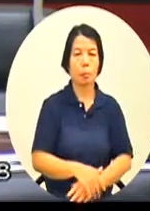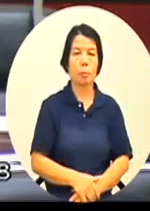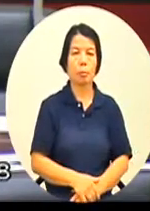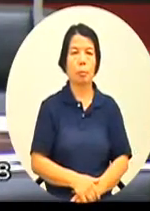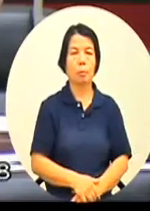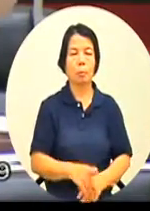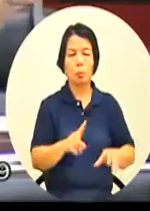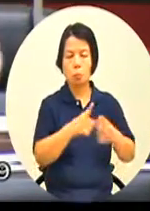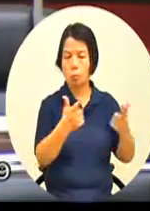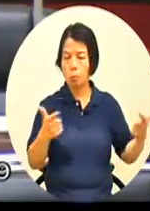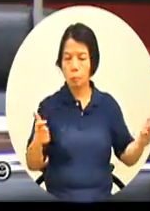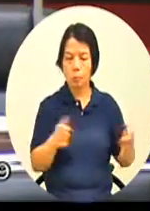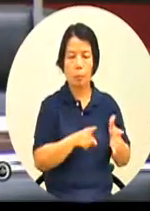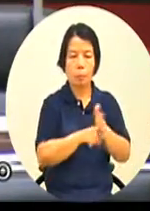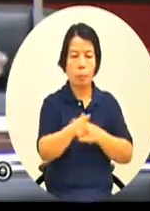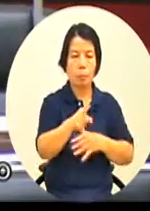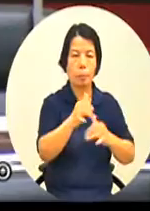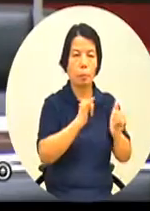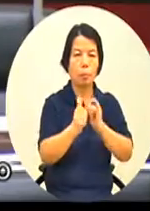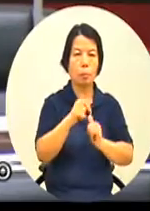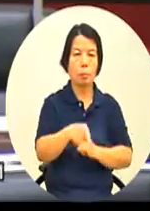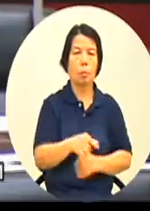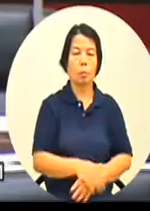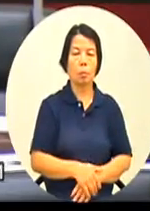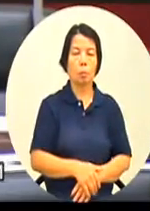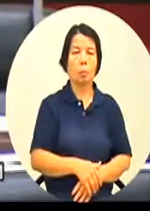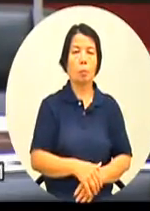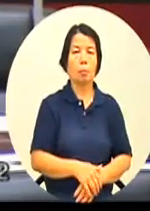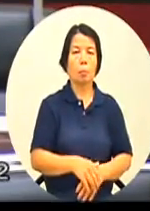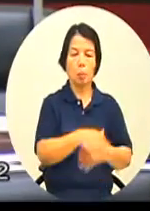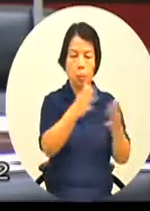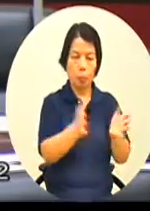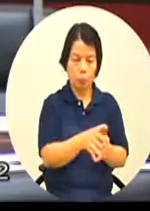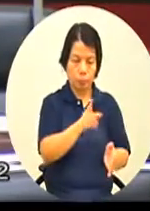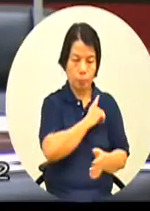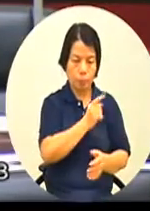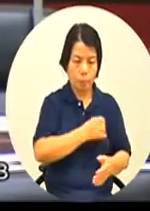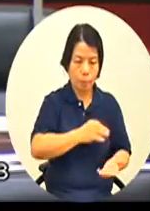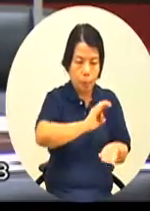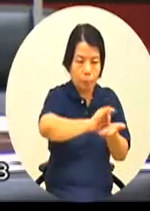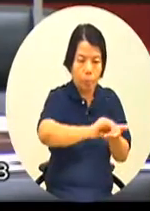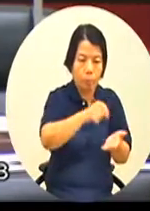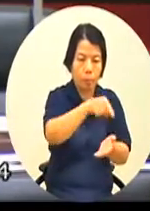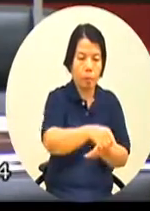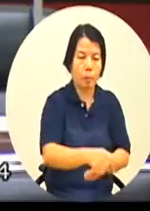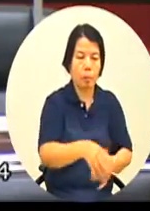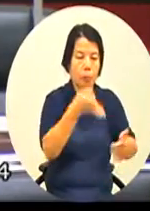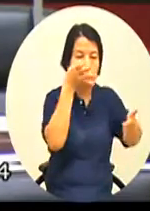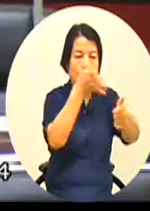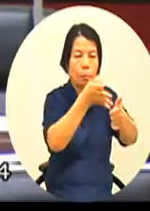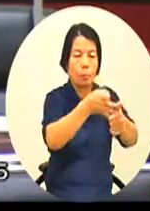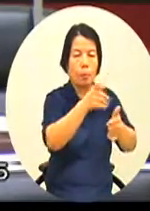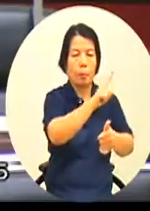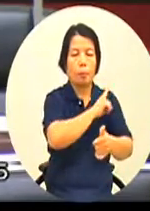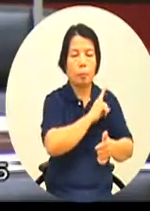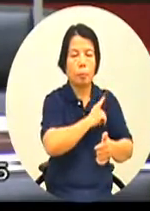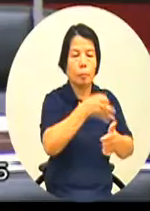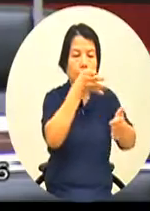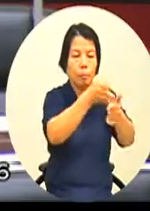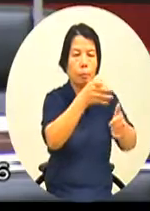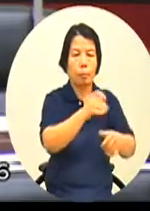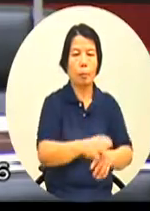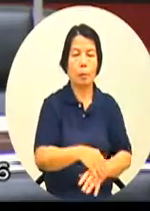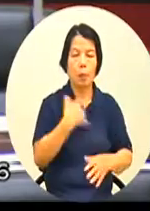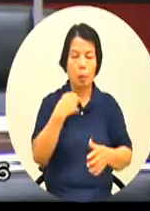以有多元的价值。有人要出钱来去图书馆冠他的名字都没有问题。建在前进区也没有问题，